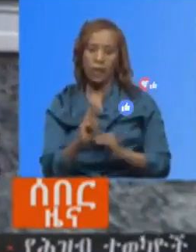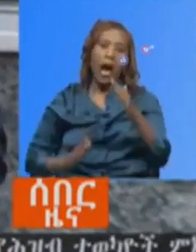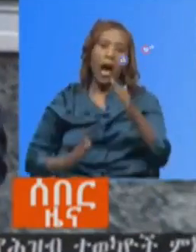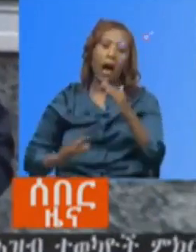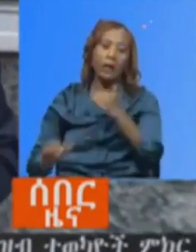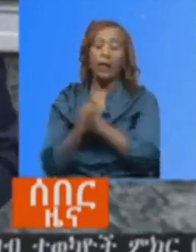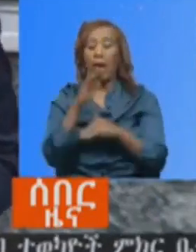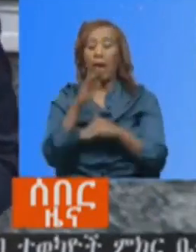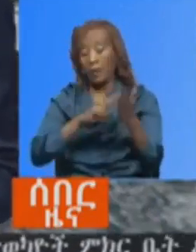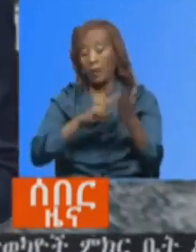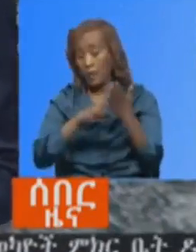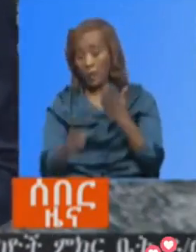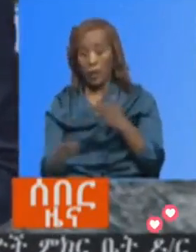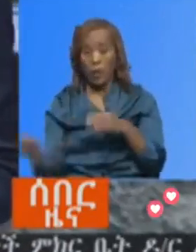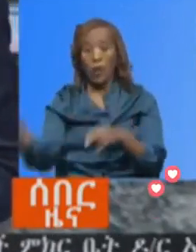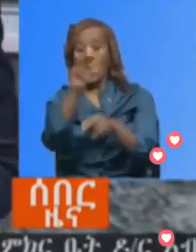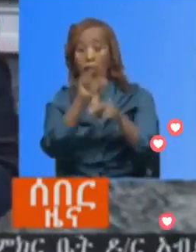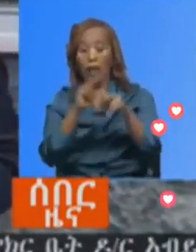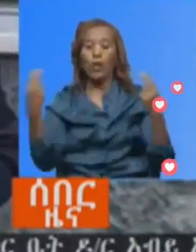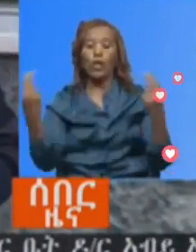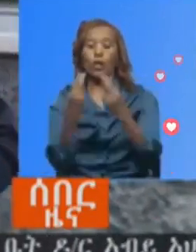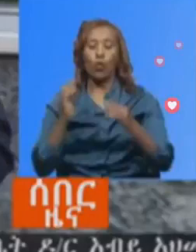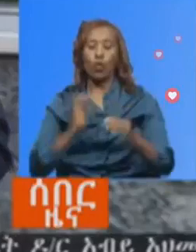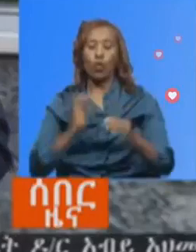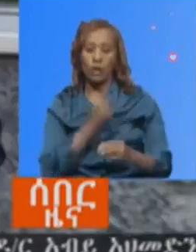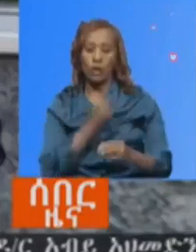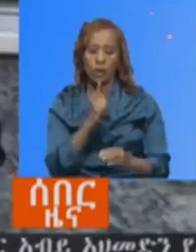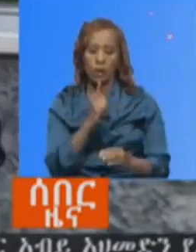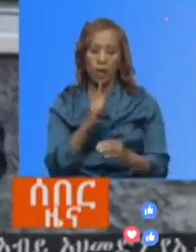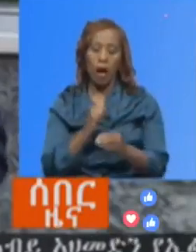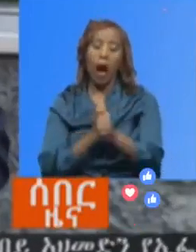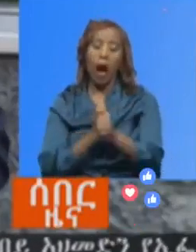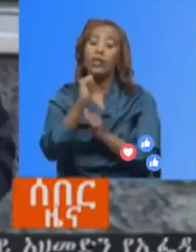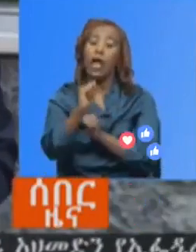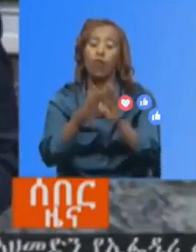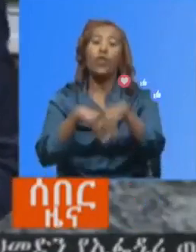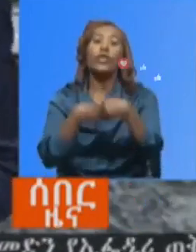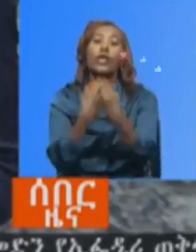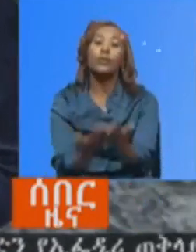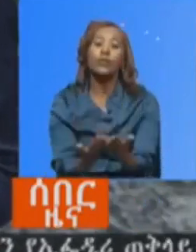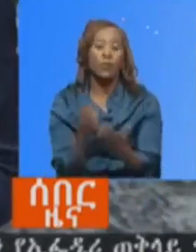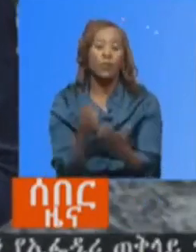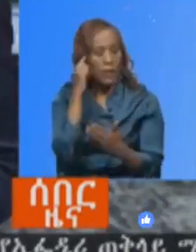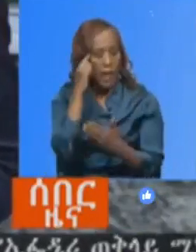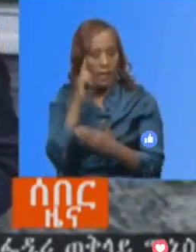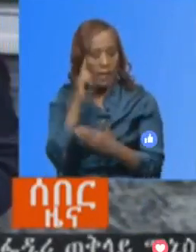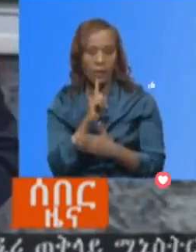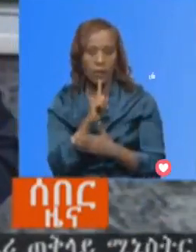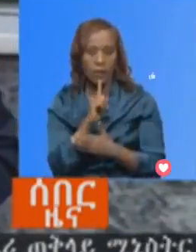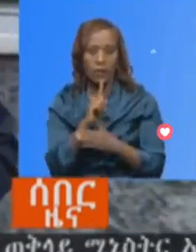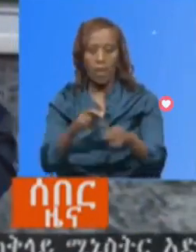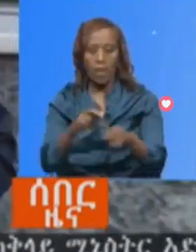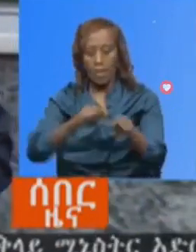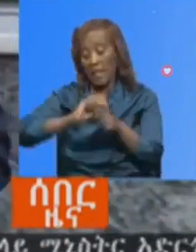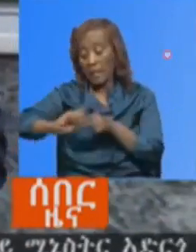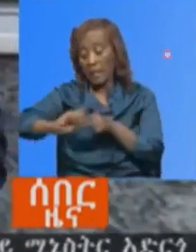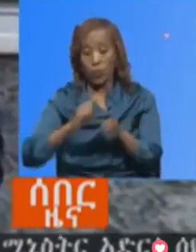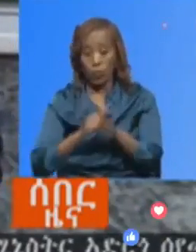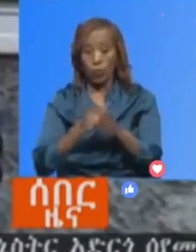የሚጥሉ በብሔራዊ ጥቅሞቻችንም አሳልፈው የሚሰጡ የአስተሳሰብ መስመሮችን